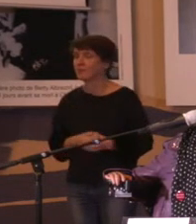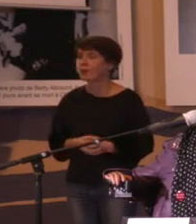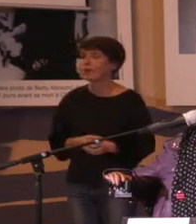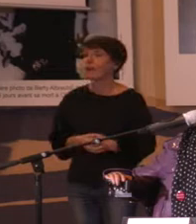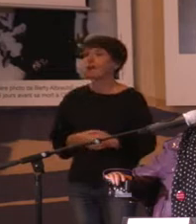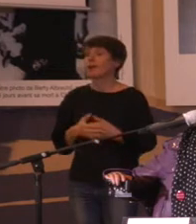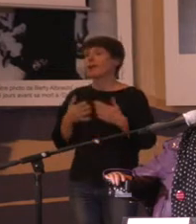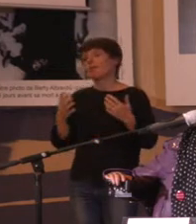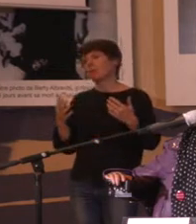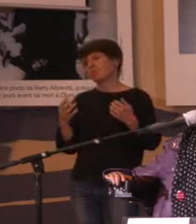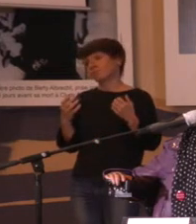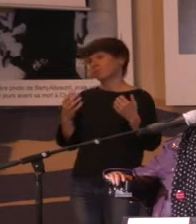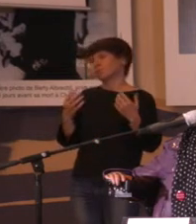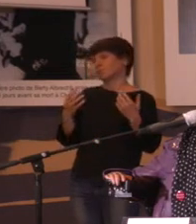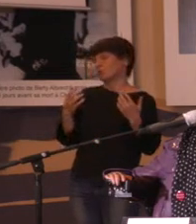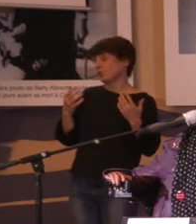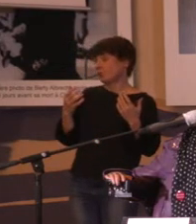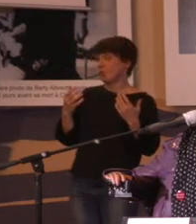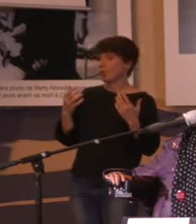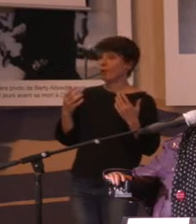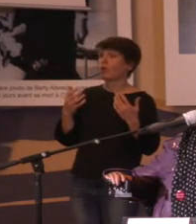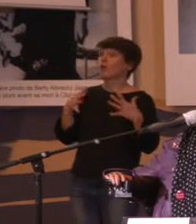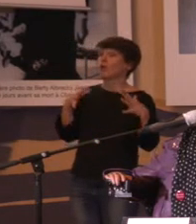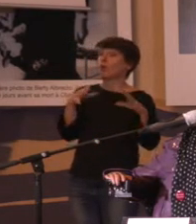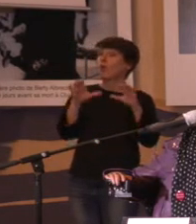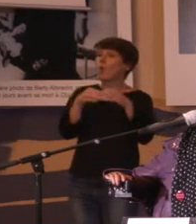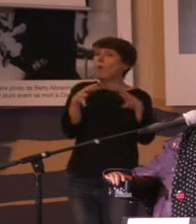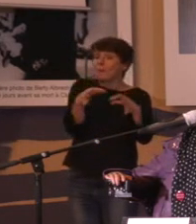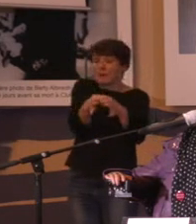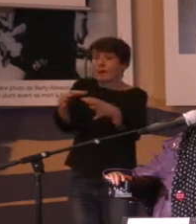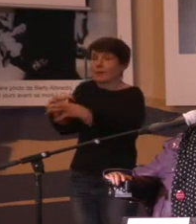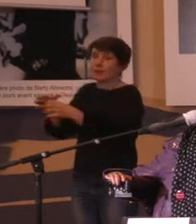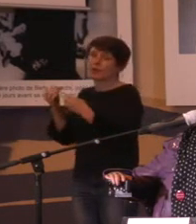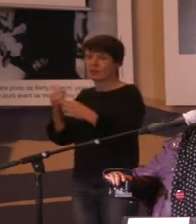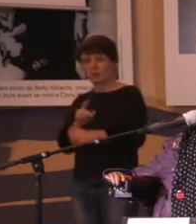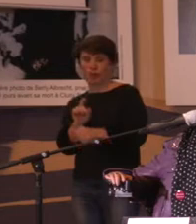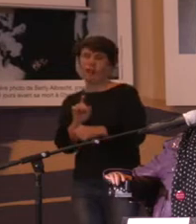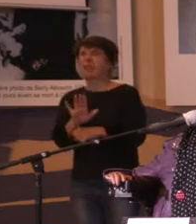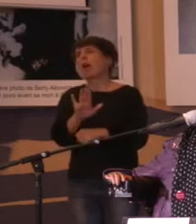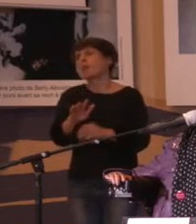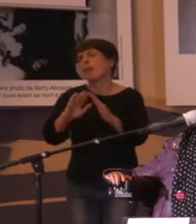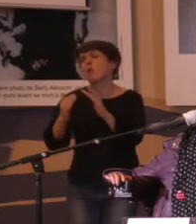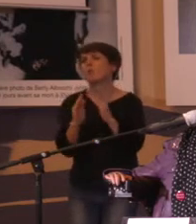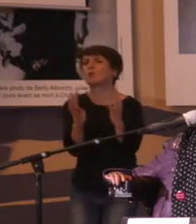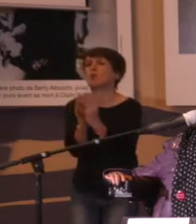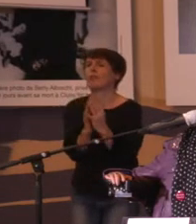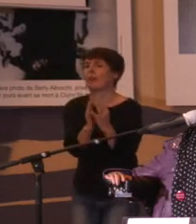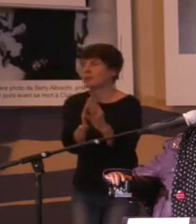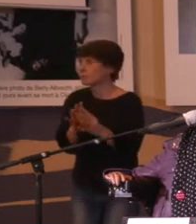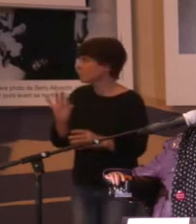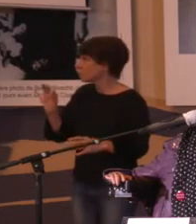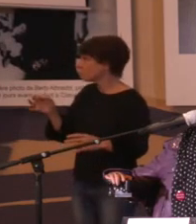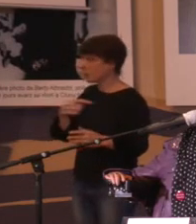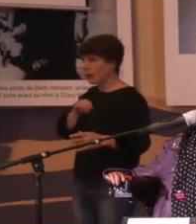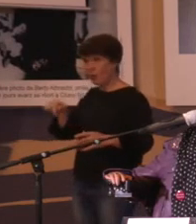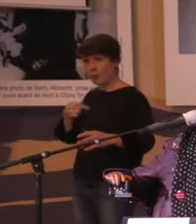L'accusation de communautarisme tend à confondre en fait les expériences minoritaires avec le communautarisme. Comme je l'ai dit, si on se regroupe en tant que